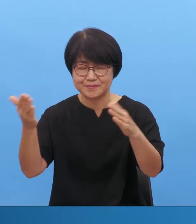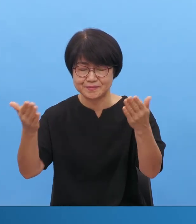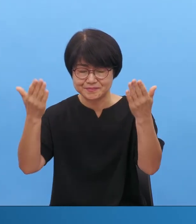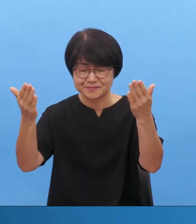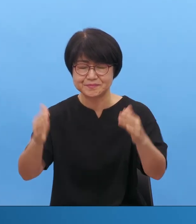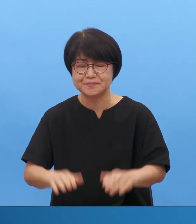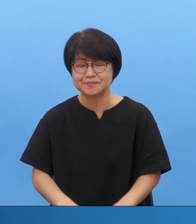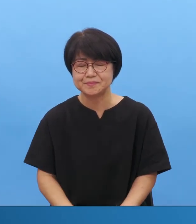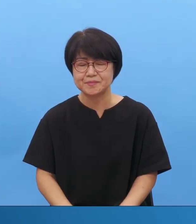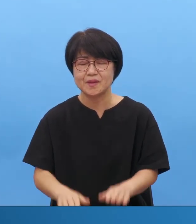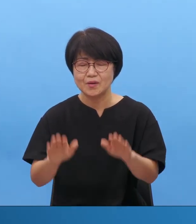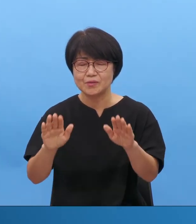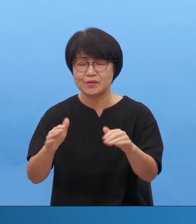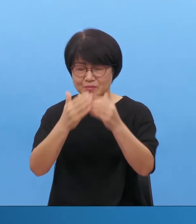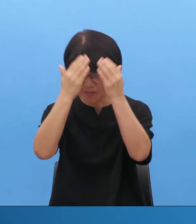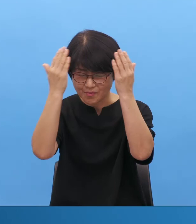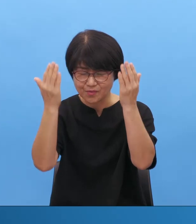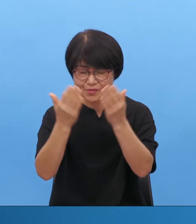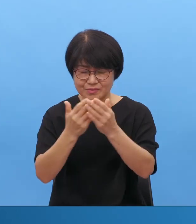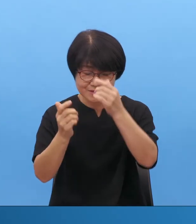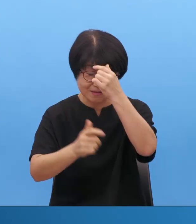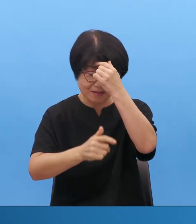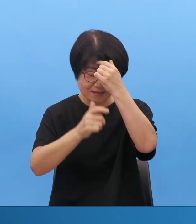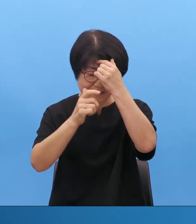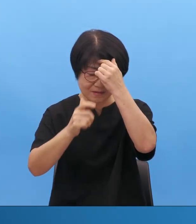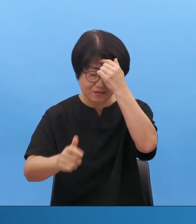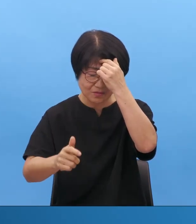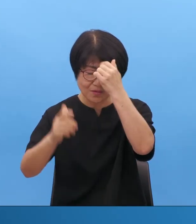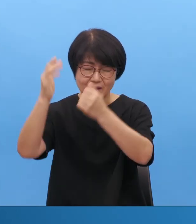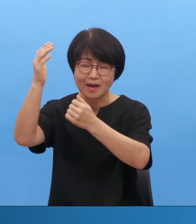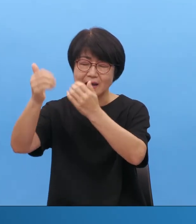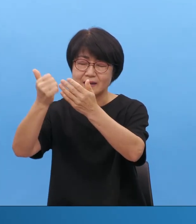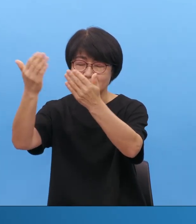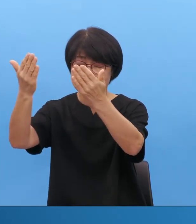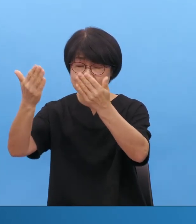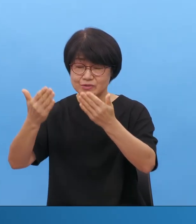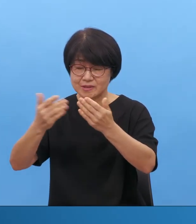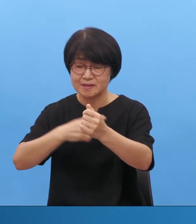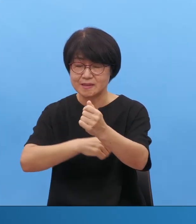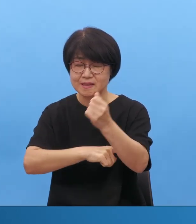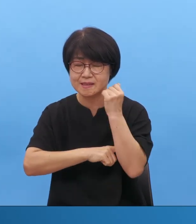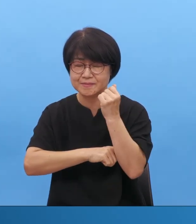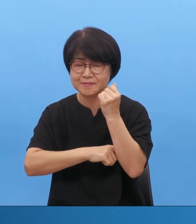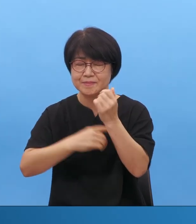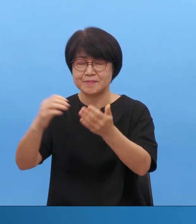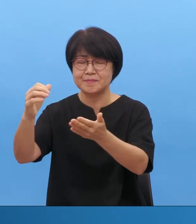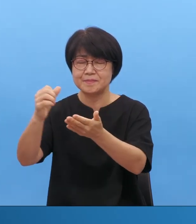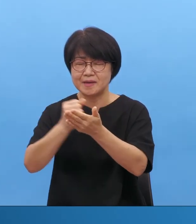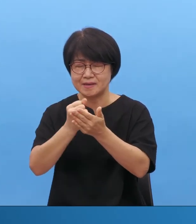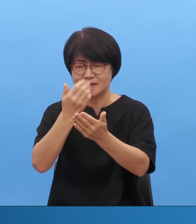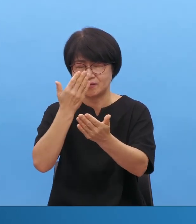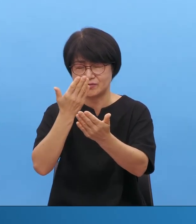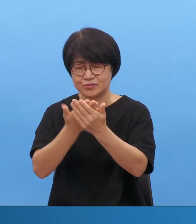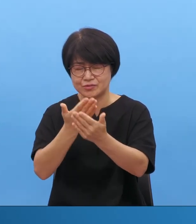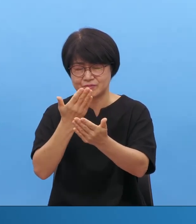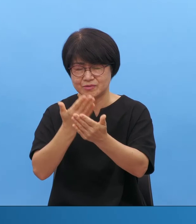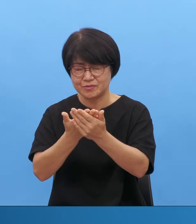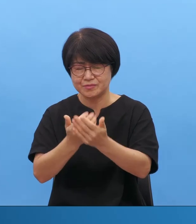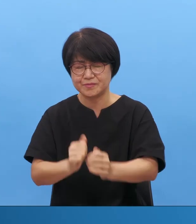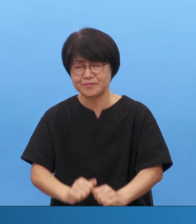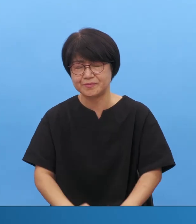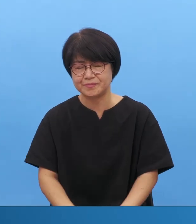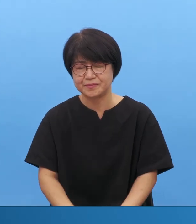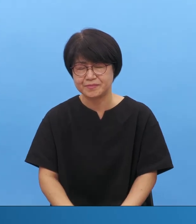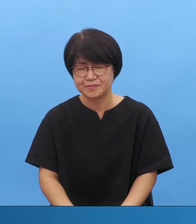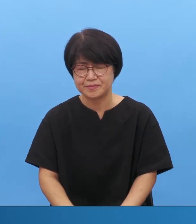오늘도 모든 성도님들이 하나님이 주시는 힘을 얻게 해 주옵소서. May all the believers here receive the strength that you